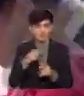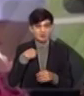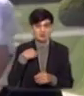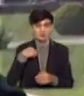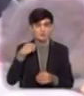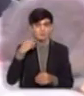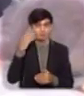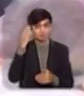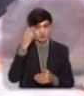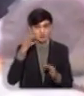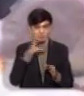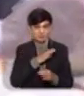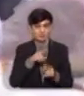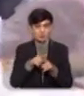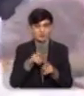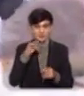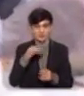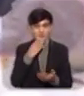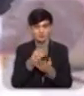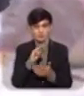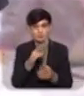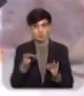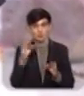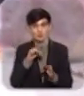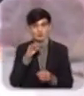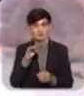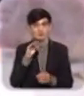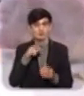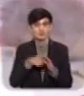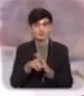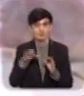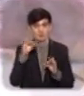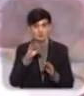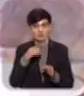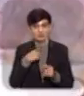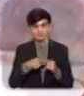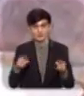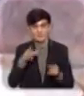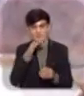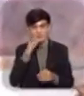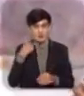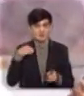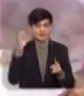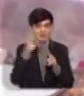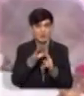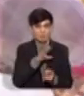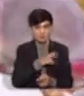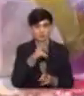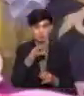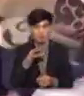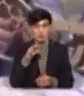екен. Талғат балалық махаббатын, сый құрметін, оның алдындағы борышын осылай өтеймін деп мақсат қойғанымен,